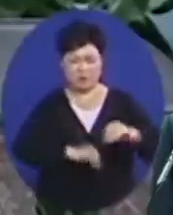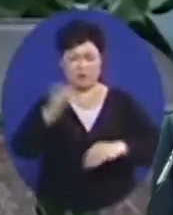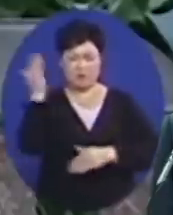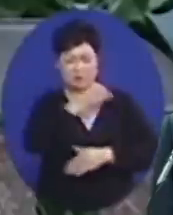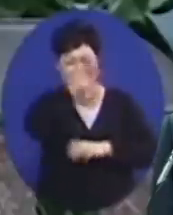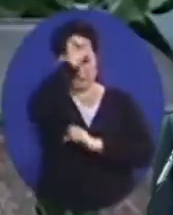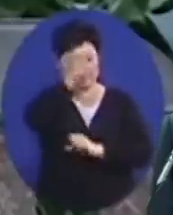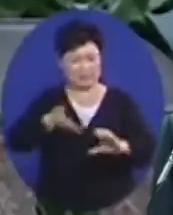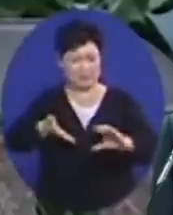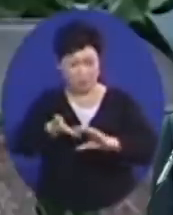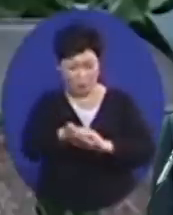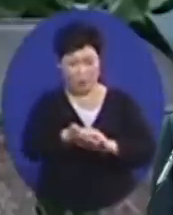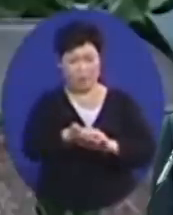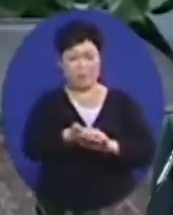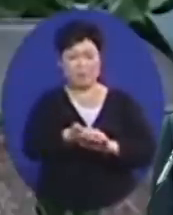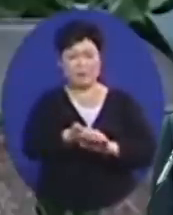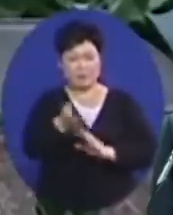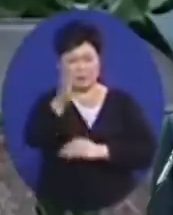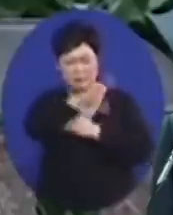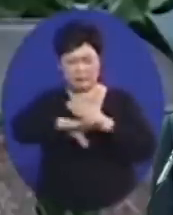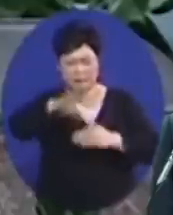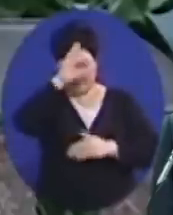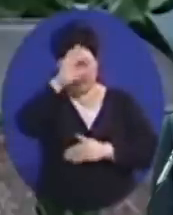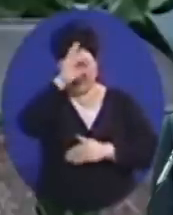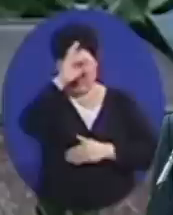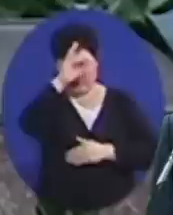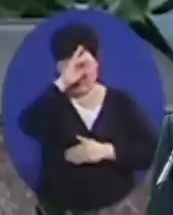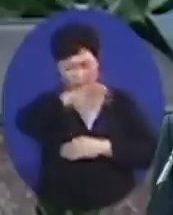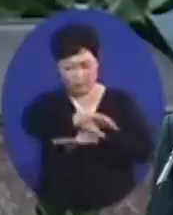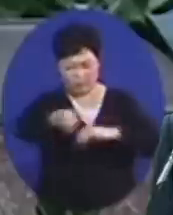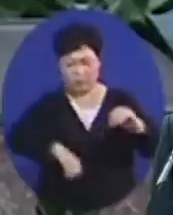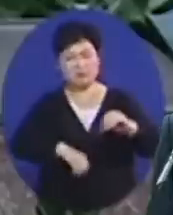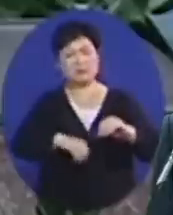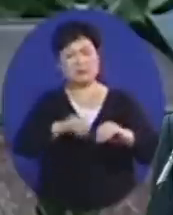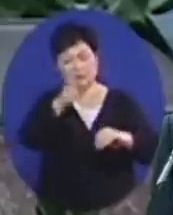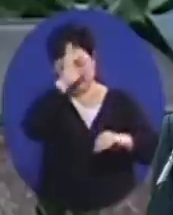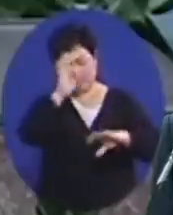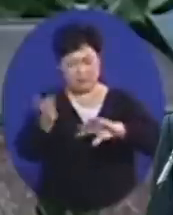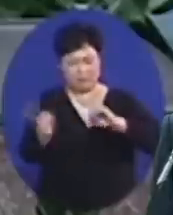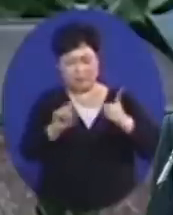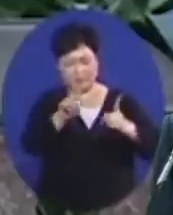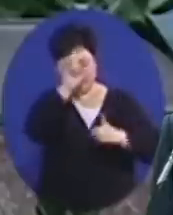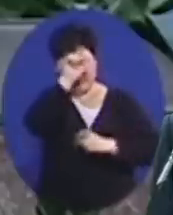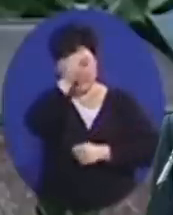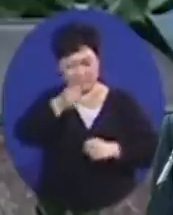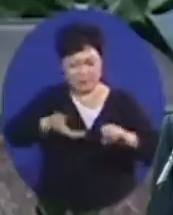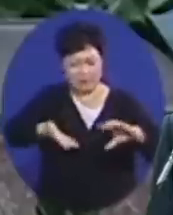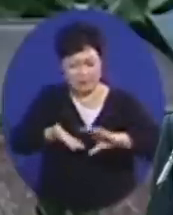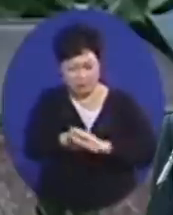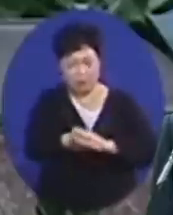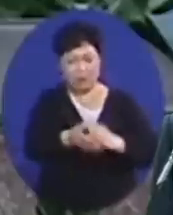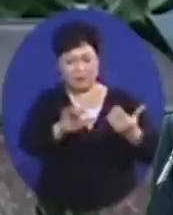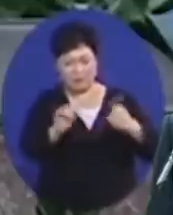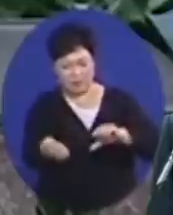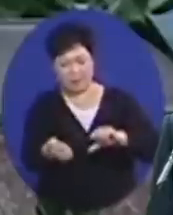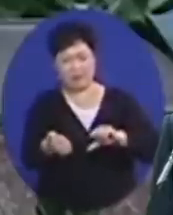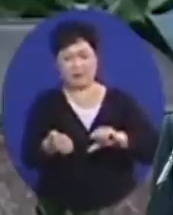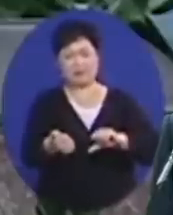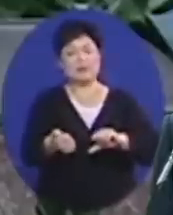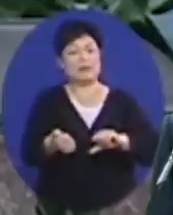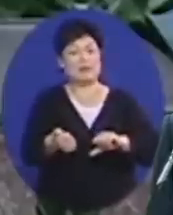신발을 신고 질병에서 치료의 신발을 신고 저주에서 축복의 신발을 신고 사망에서